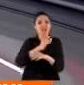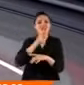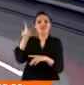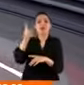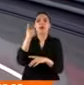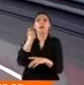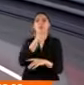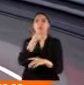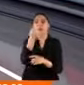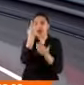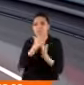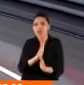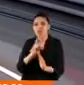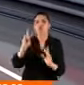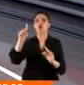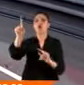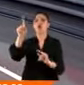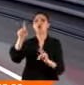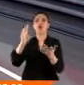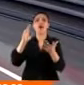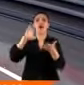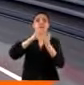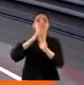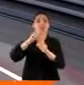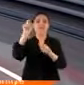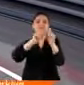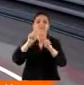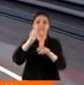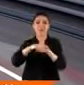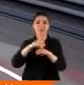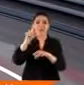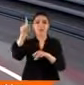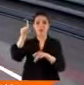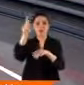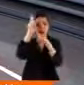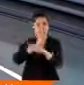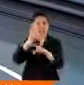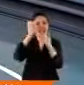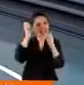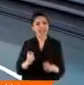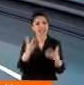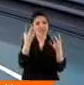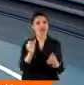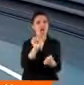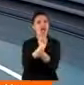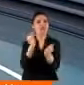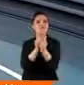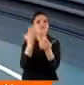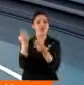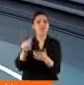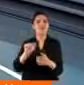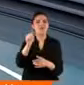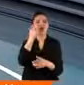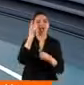babası da kızına büyük bir sürpriz yapmış ve Anıtkabir'i kardan inşa etmişti. Hira'nın hayali gerçek oldu. Hira ailesiyle birlikte